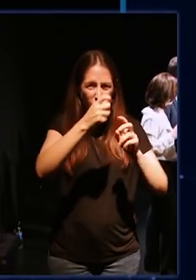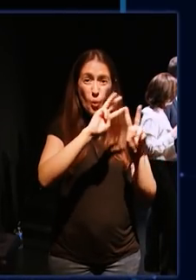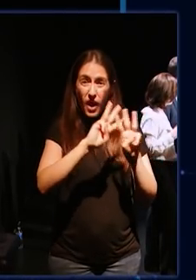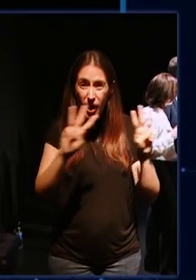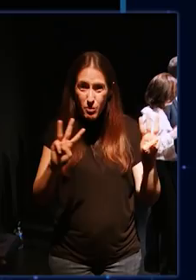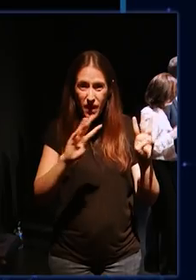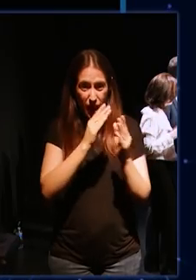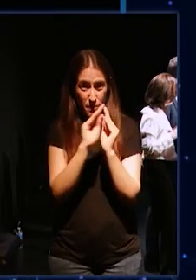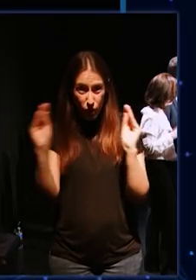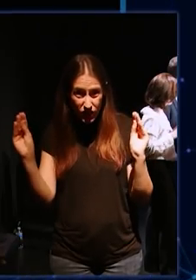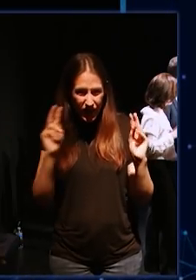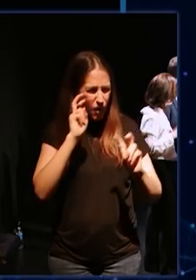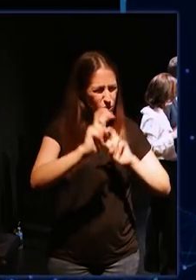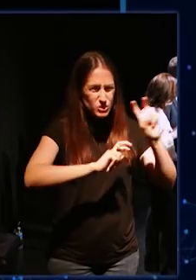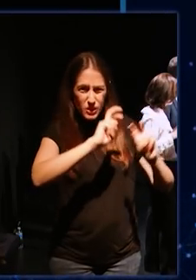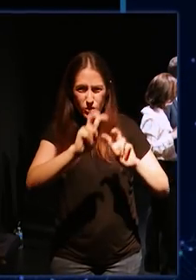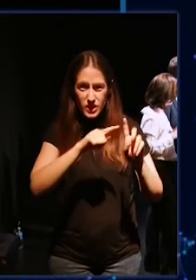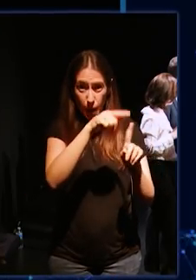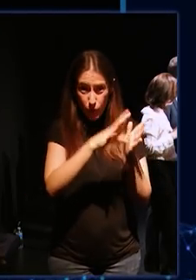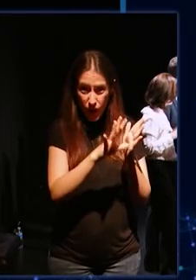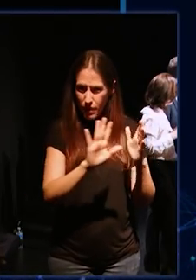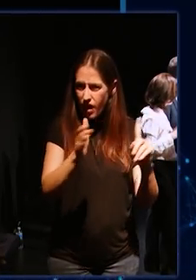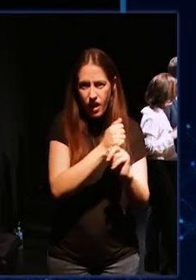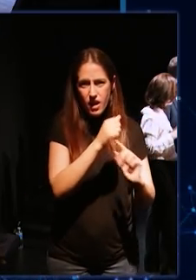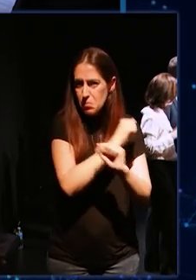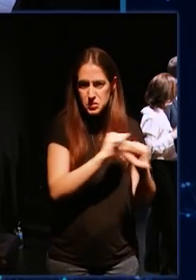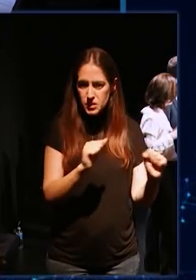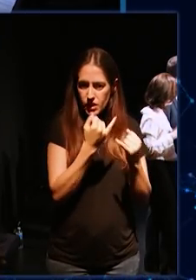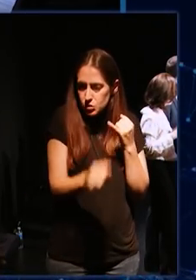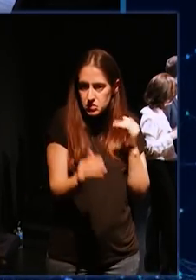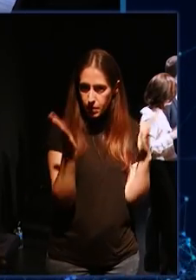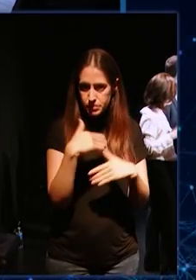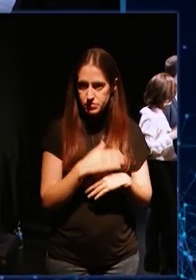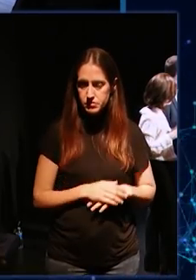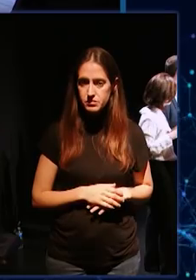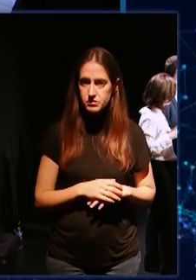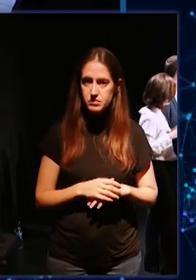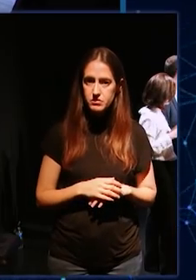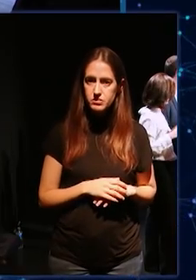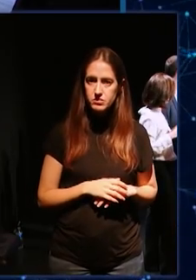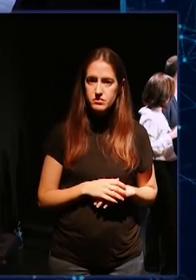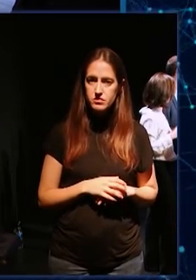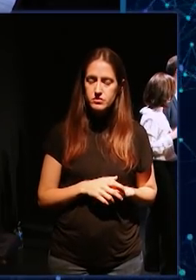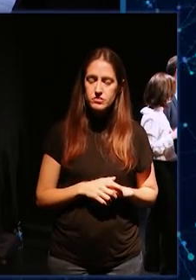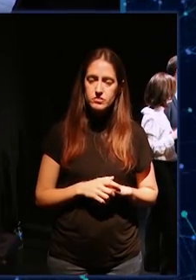web i a la biblioteca municipal i he sigut incapaç de trobar-lo. Jo em sembla que el programa...